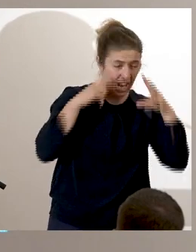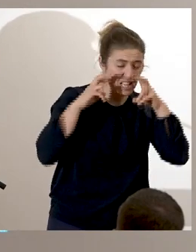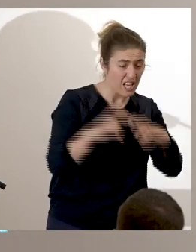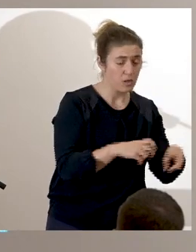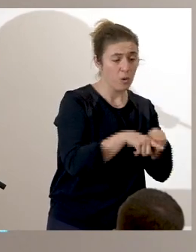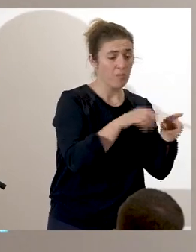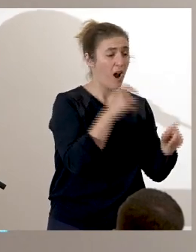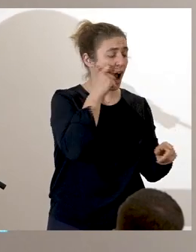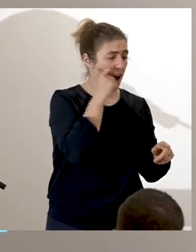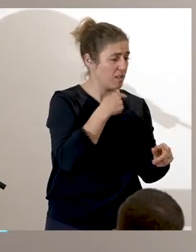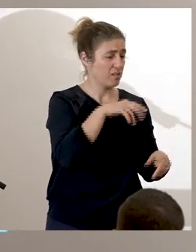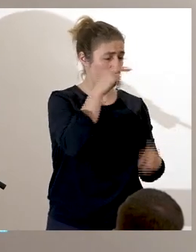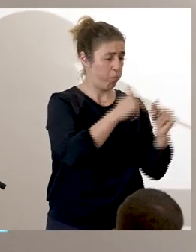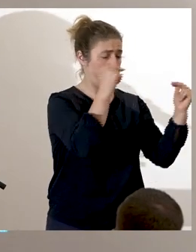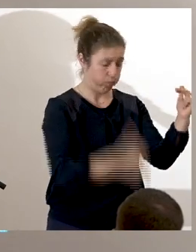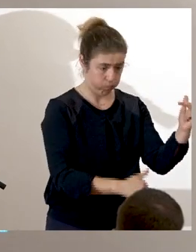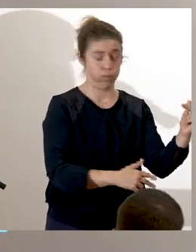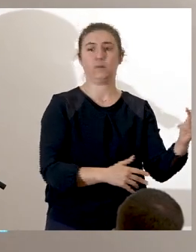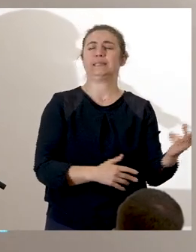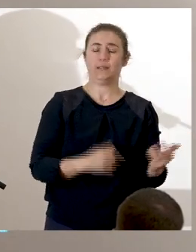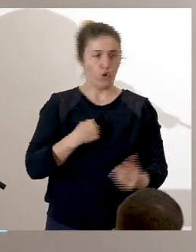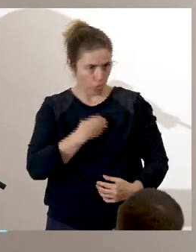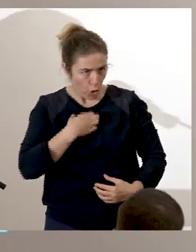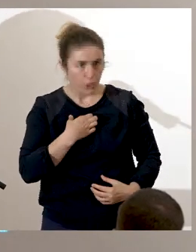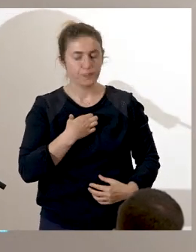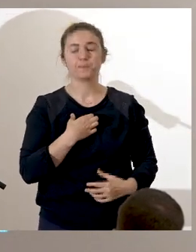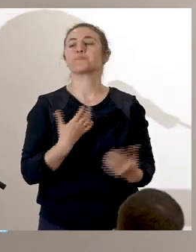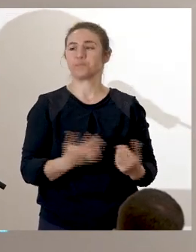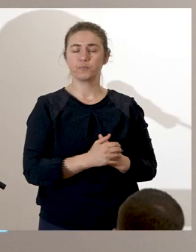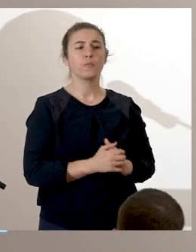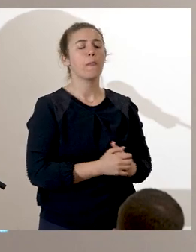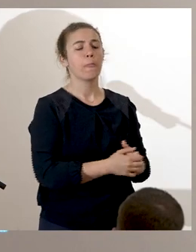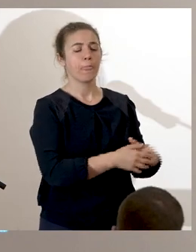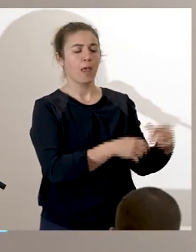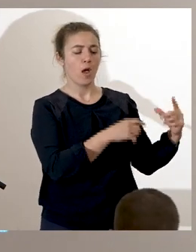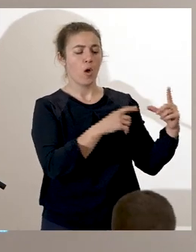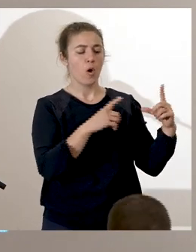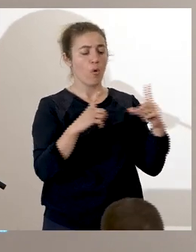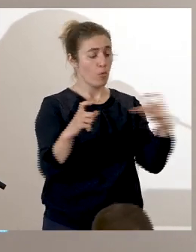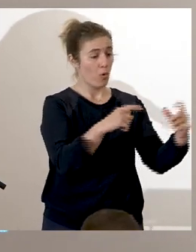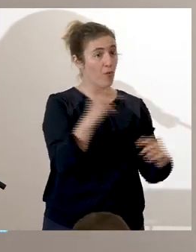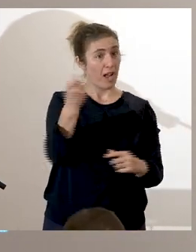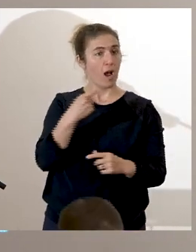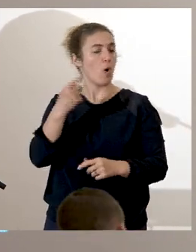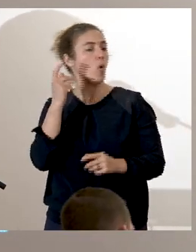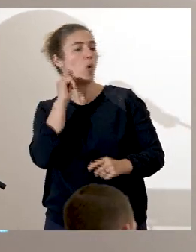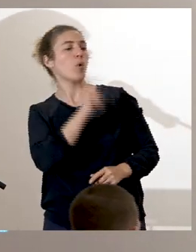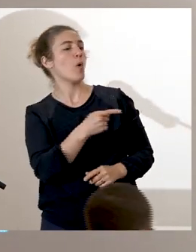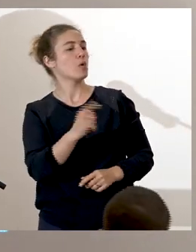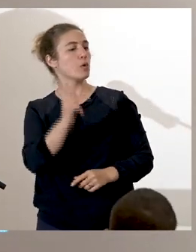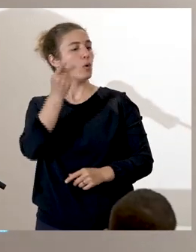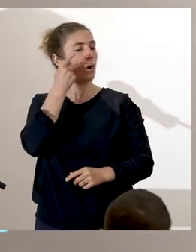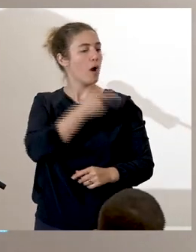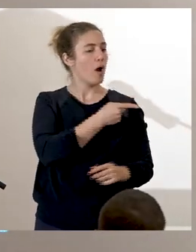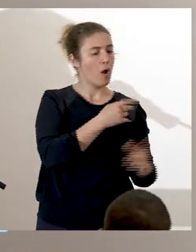attardées des colonies. » En réalisant de telles images, dit-il, avec la complicité certaine des notables de la colonie, leur auteur ramène l'homme de